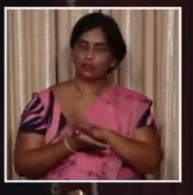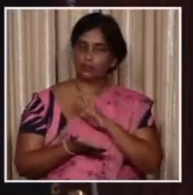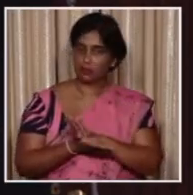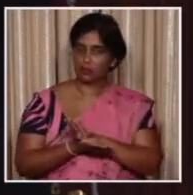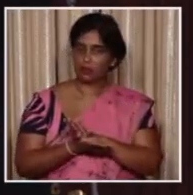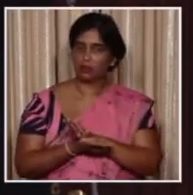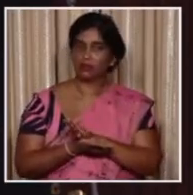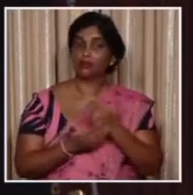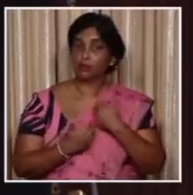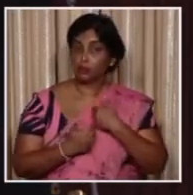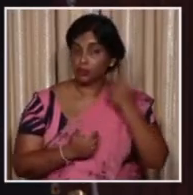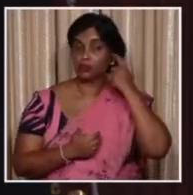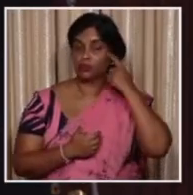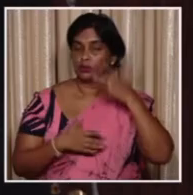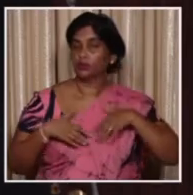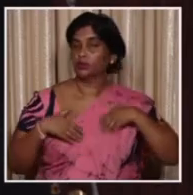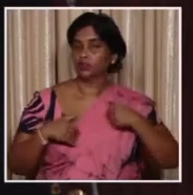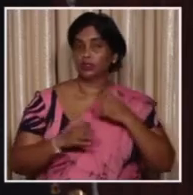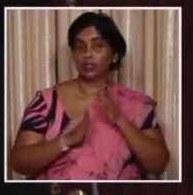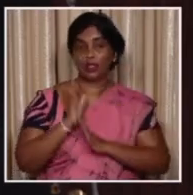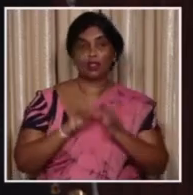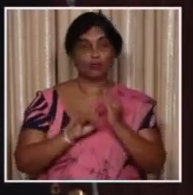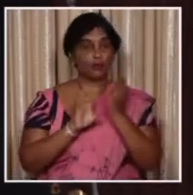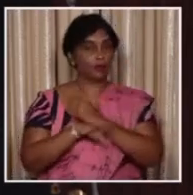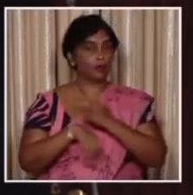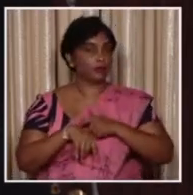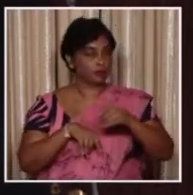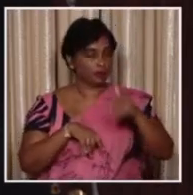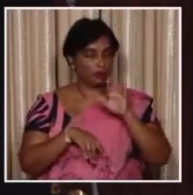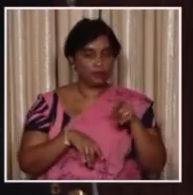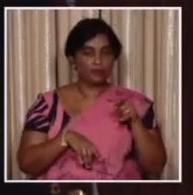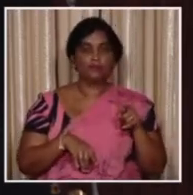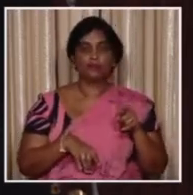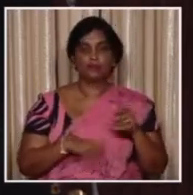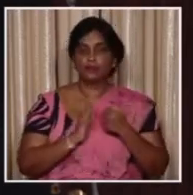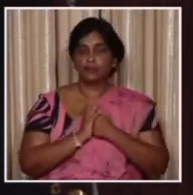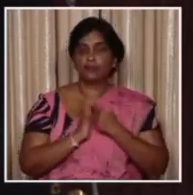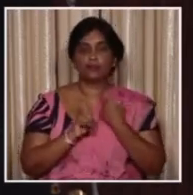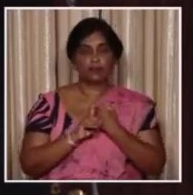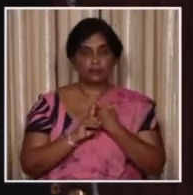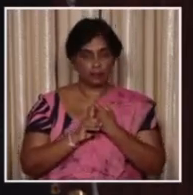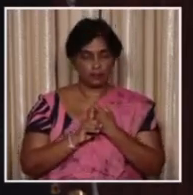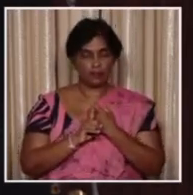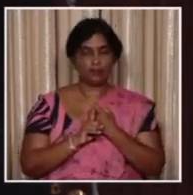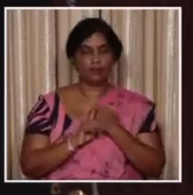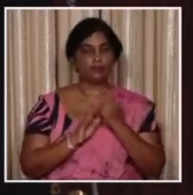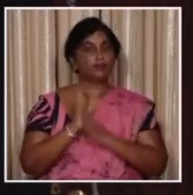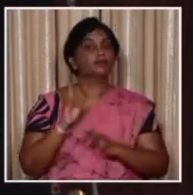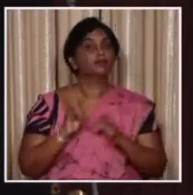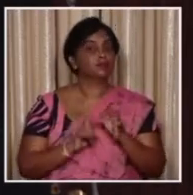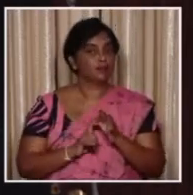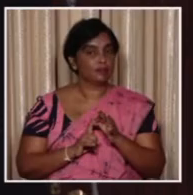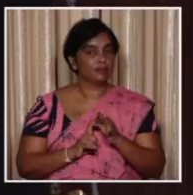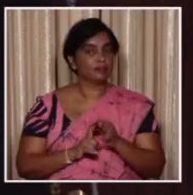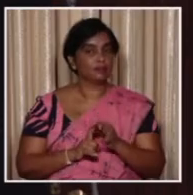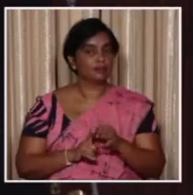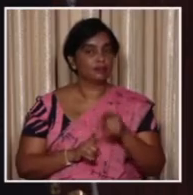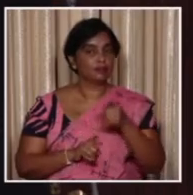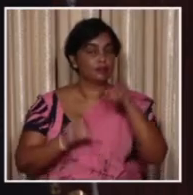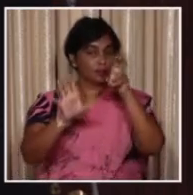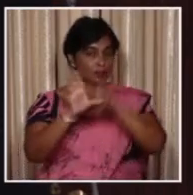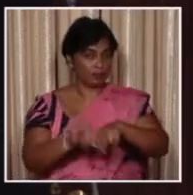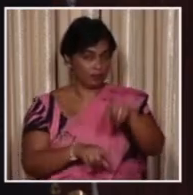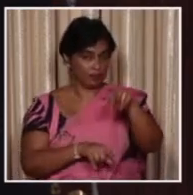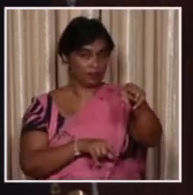වෙනවා. අපි දන්නවා මේ සෞඛ්‍ය අමාත්‍යවරයා හිටපු කාලේ ගරු කෙහෙලි රඹුක්වැල්ල අමාත්‍යවරයා අර ආසනේ